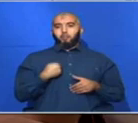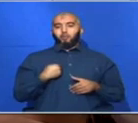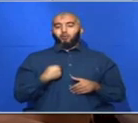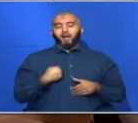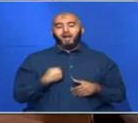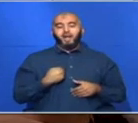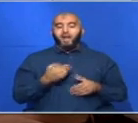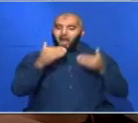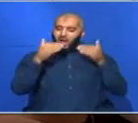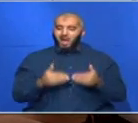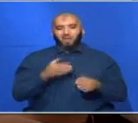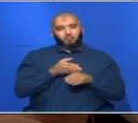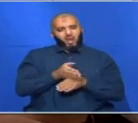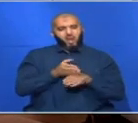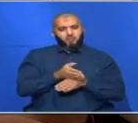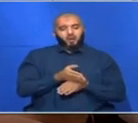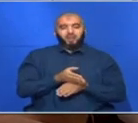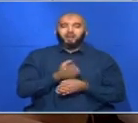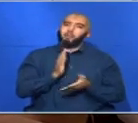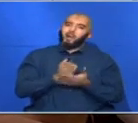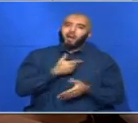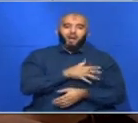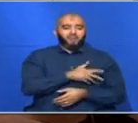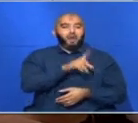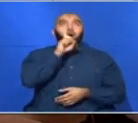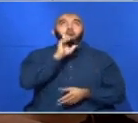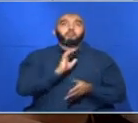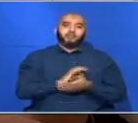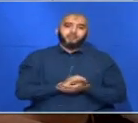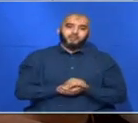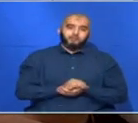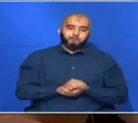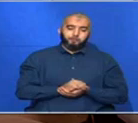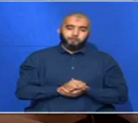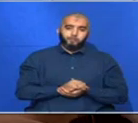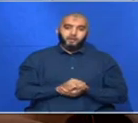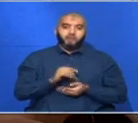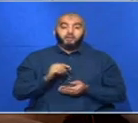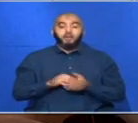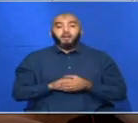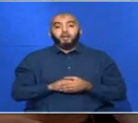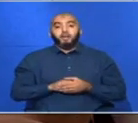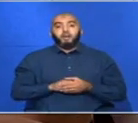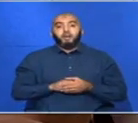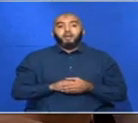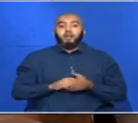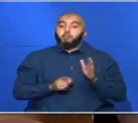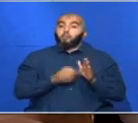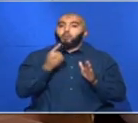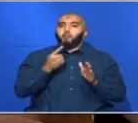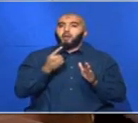ولذلك اول انواع الذكر هو ذكر الله عز وجل عند امره